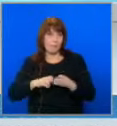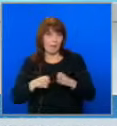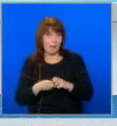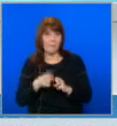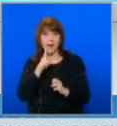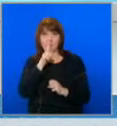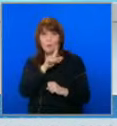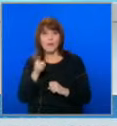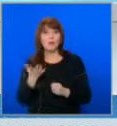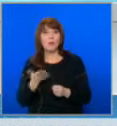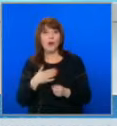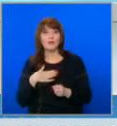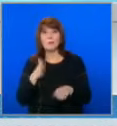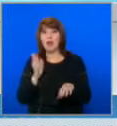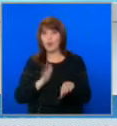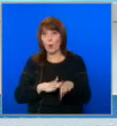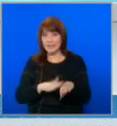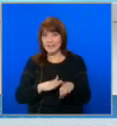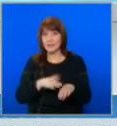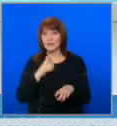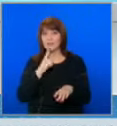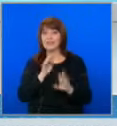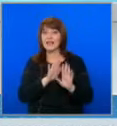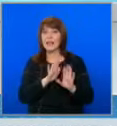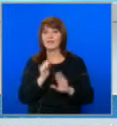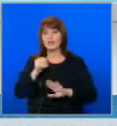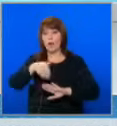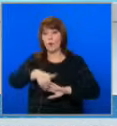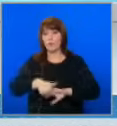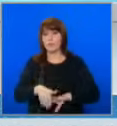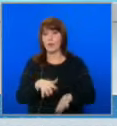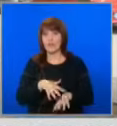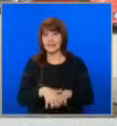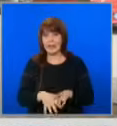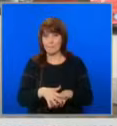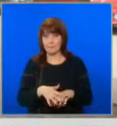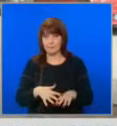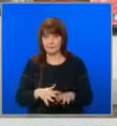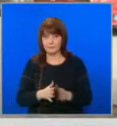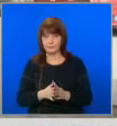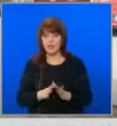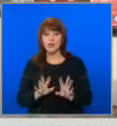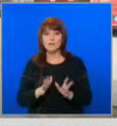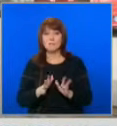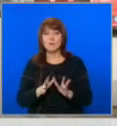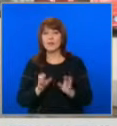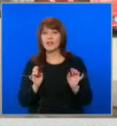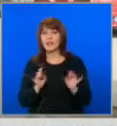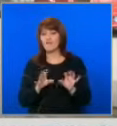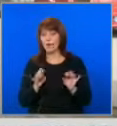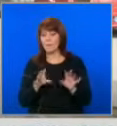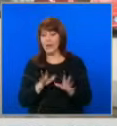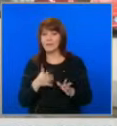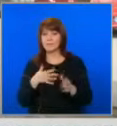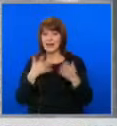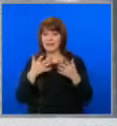момент когато е имало доказателства за създадената от него корупционна схема според източници на посвети и у